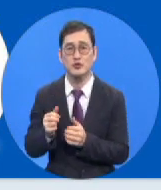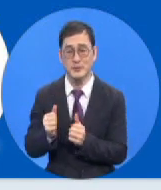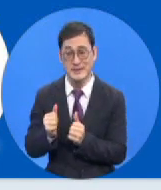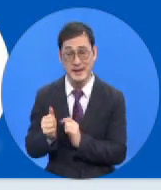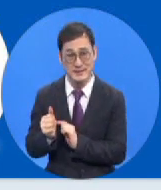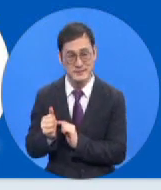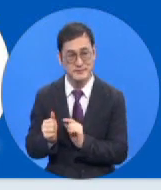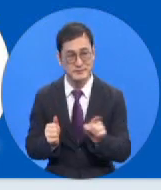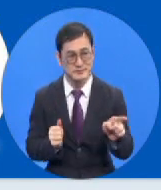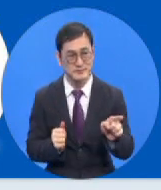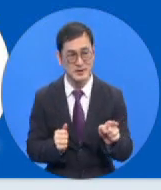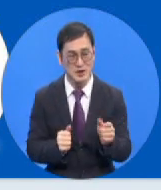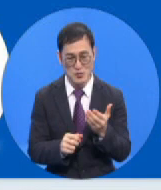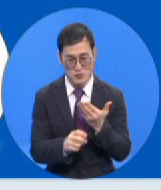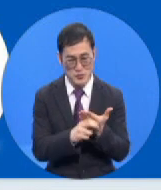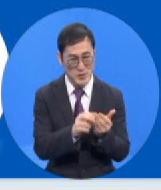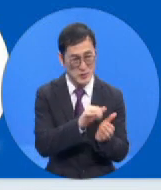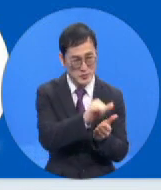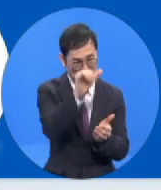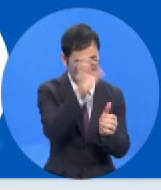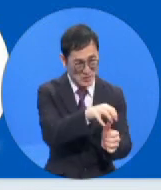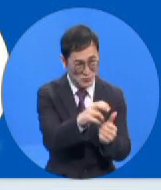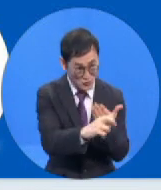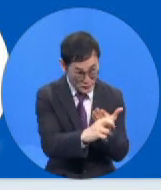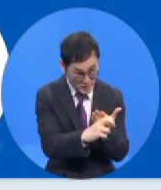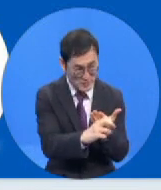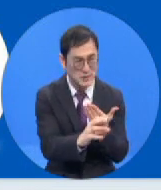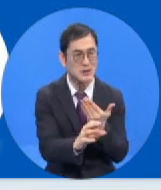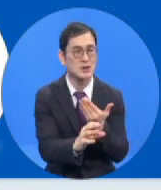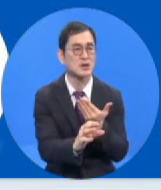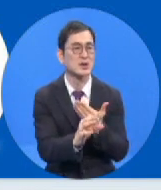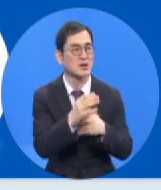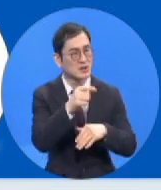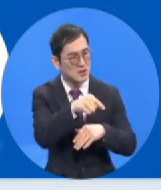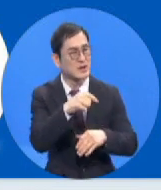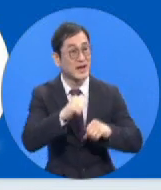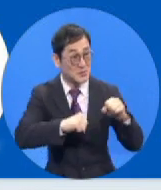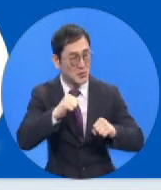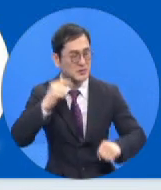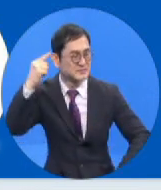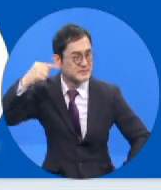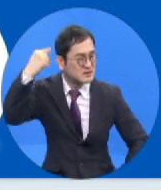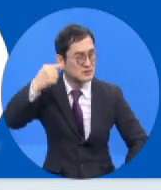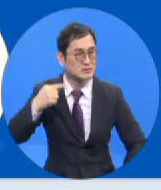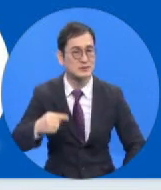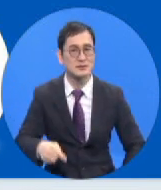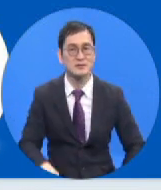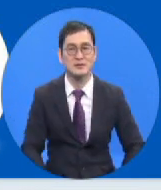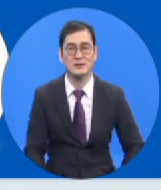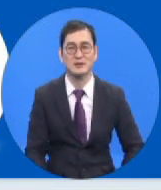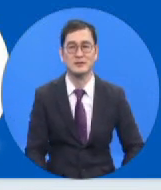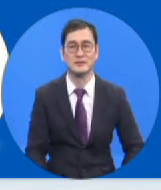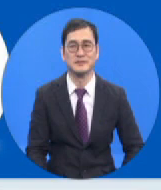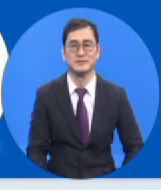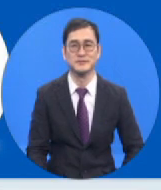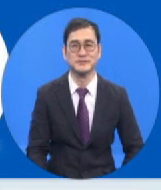짓이다. 대한민국 사법 시스템에 대한 공격이다. 이렇게까지 강조하고